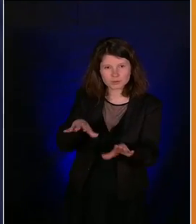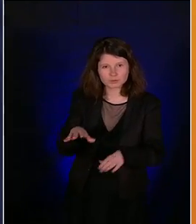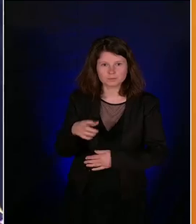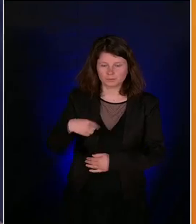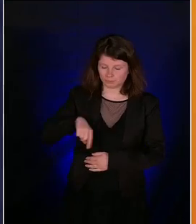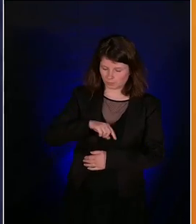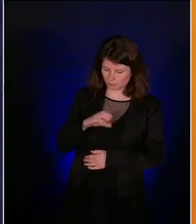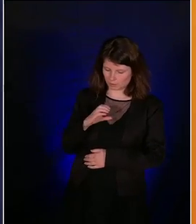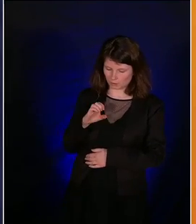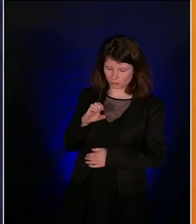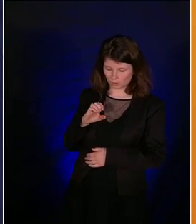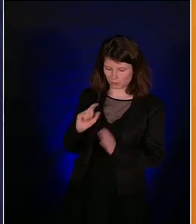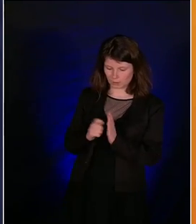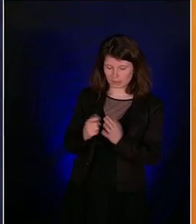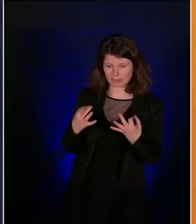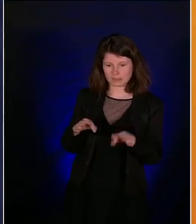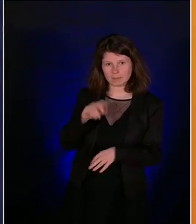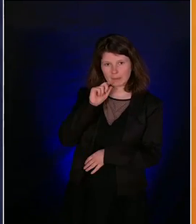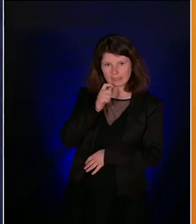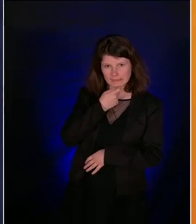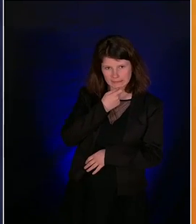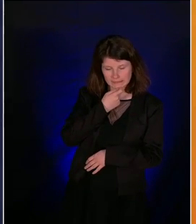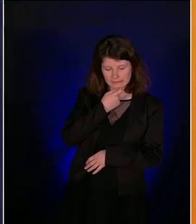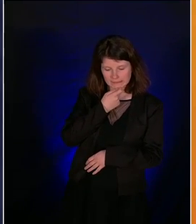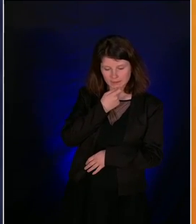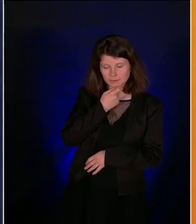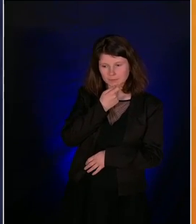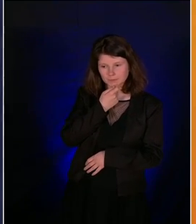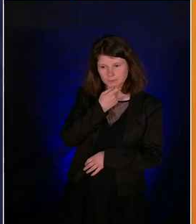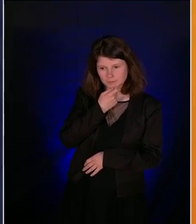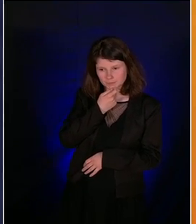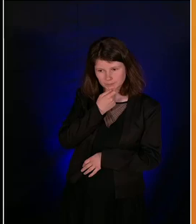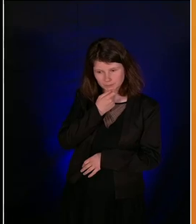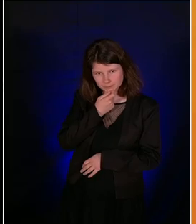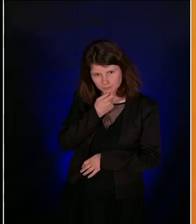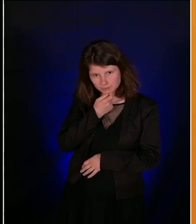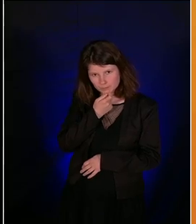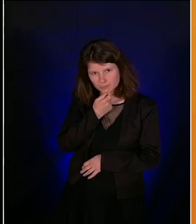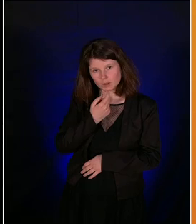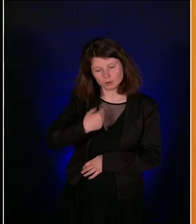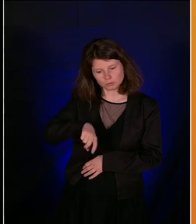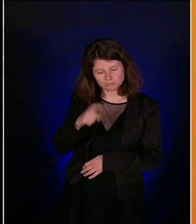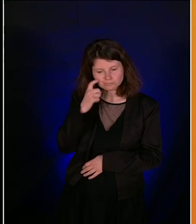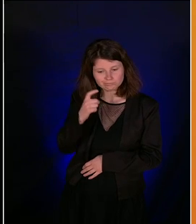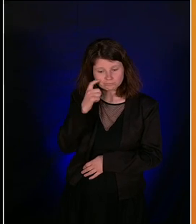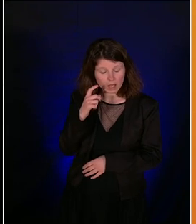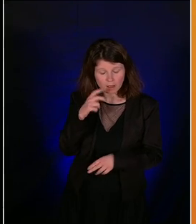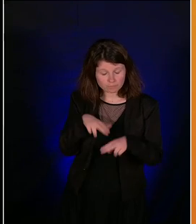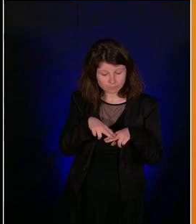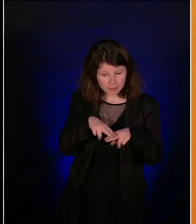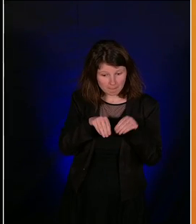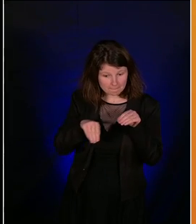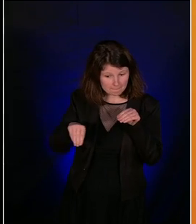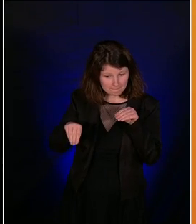ce du 10 mars constatant le vide siléral qui levé dans le document